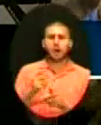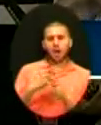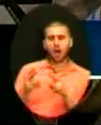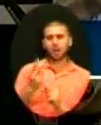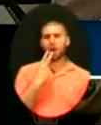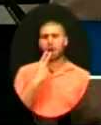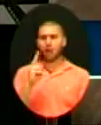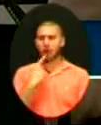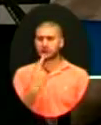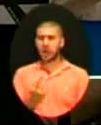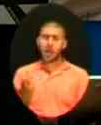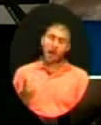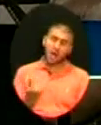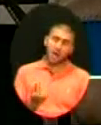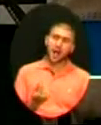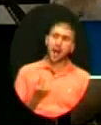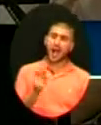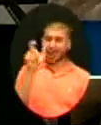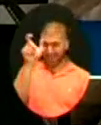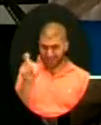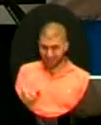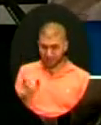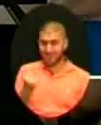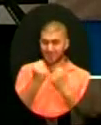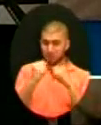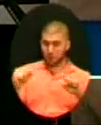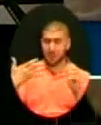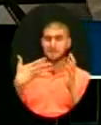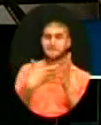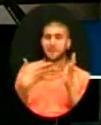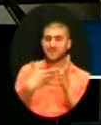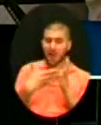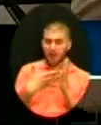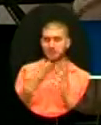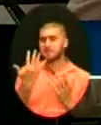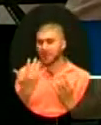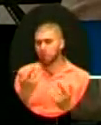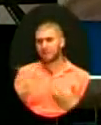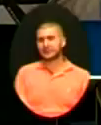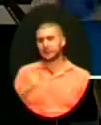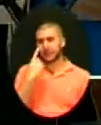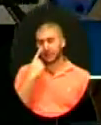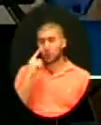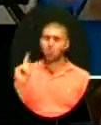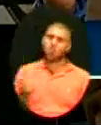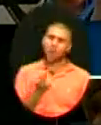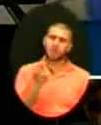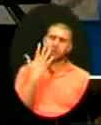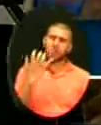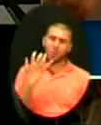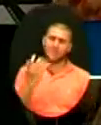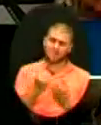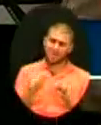הצהרה בלבד. אדם שהוא דמוקרט, המבחן שלו כשהוא מפסיד, לא כשהוא מנצח. כולם אוהבים את הדמוקרטיה